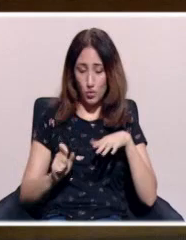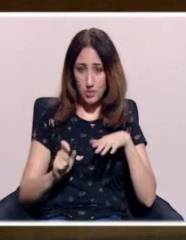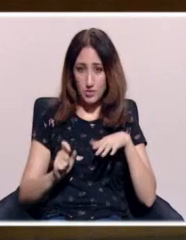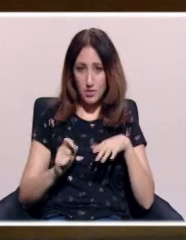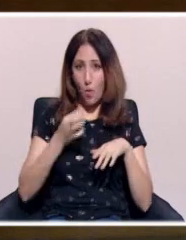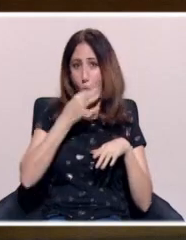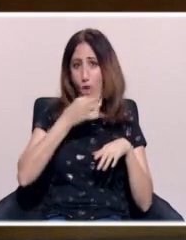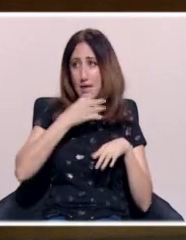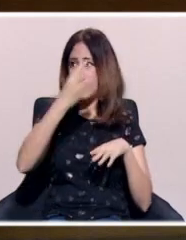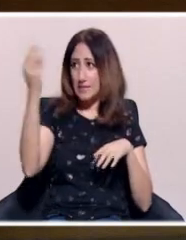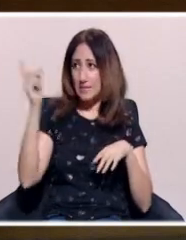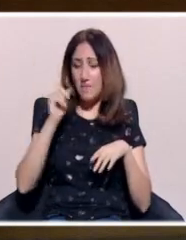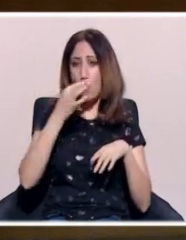نادرة،